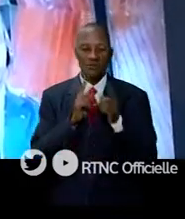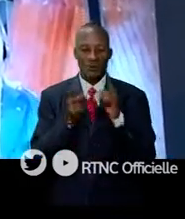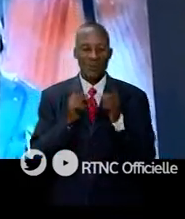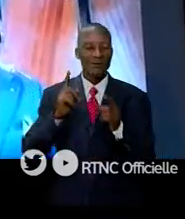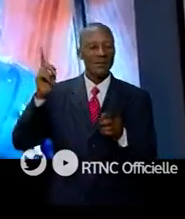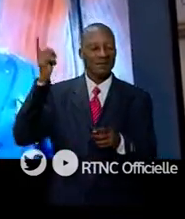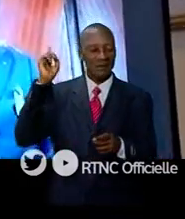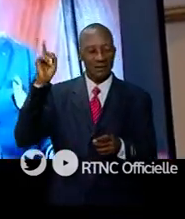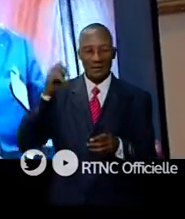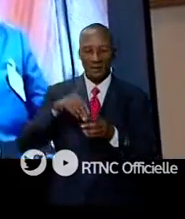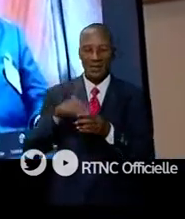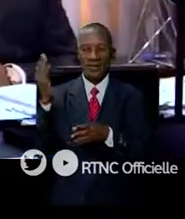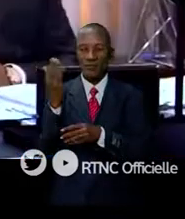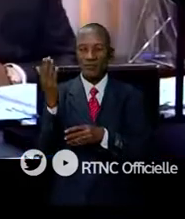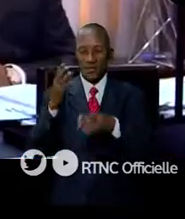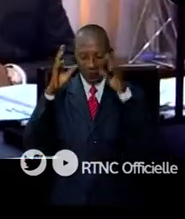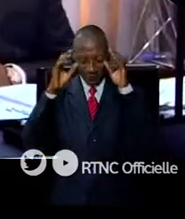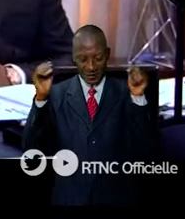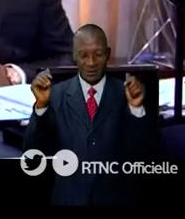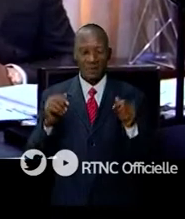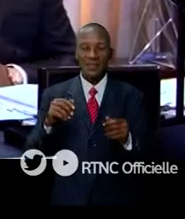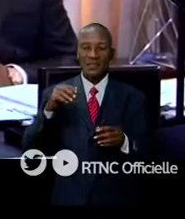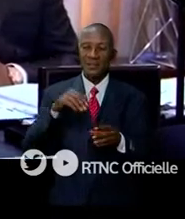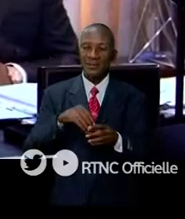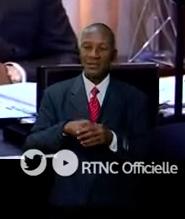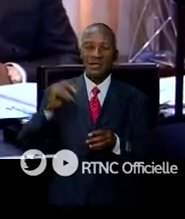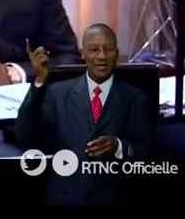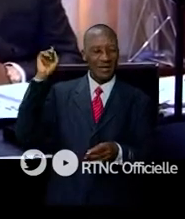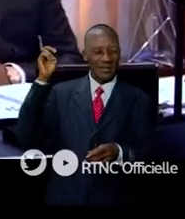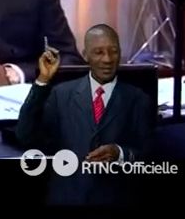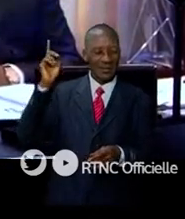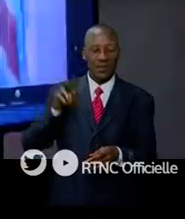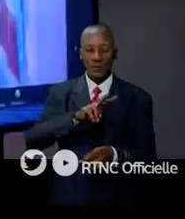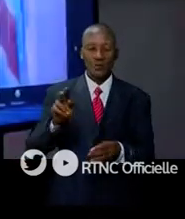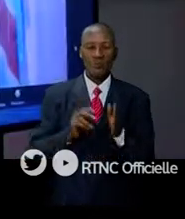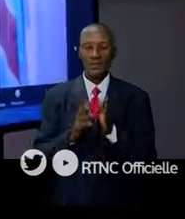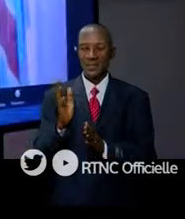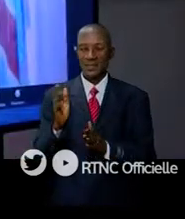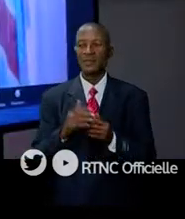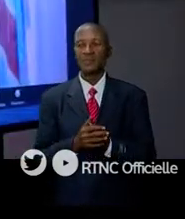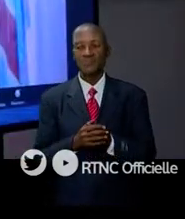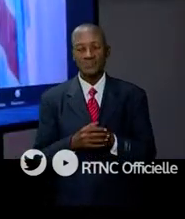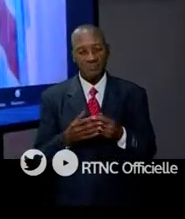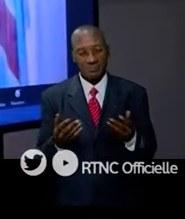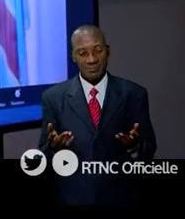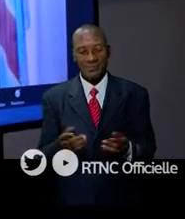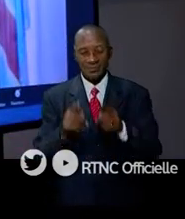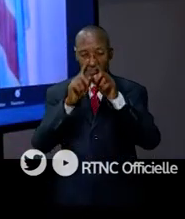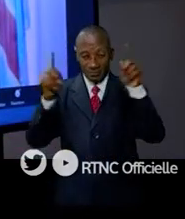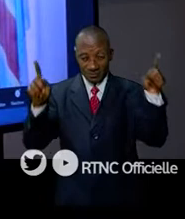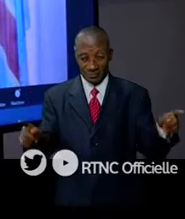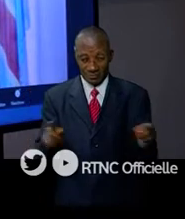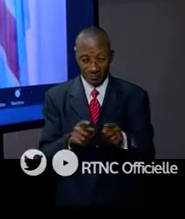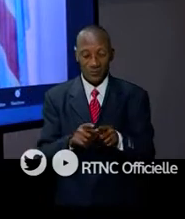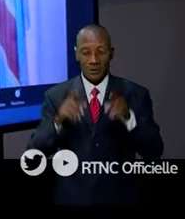de gouvernement réunie à N'Djamena le 25 mai 2015. Au cours des travaux de ce jeudi 30 juillet par vidéoconférence, les